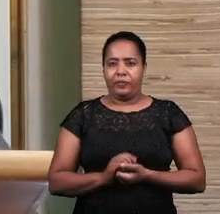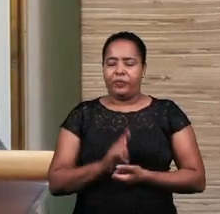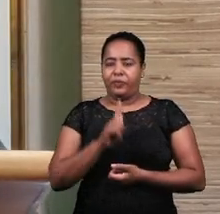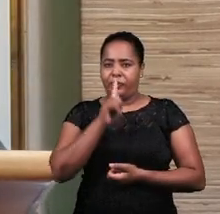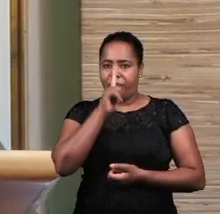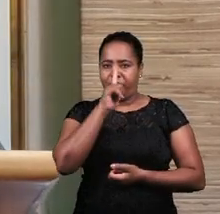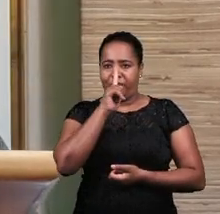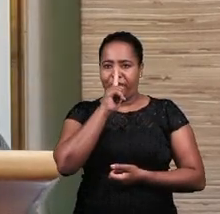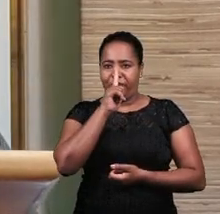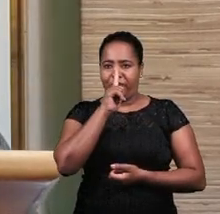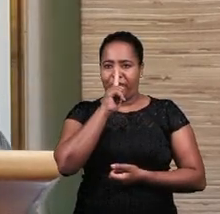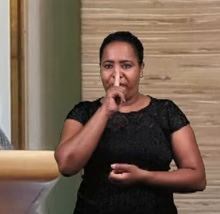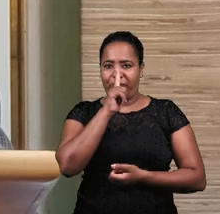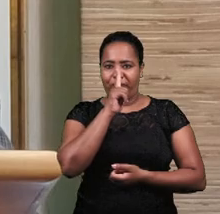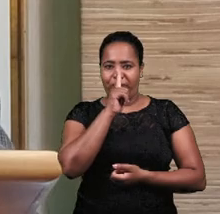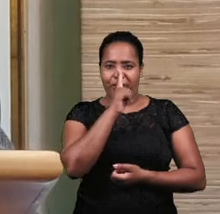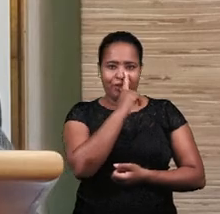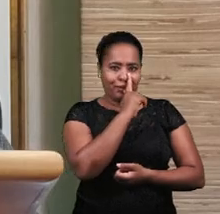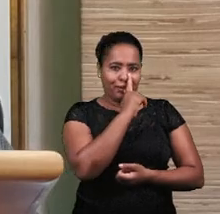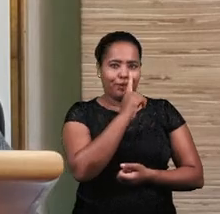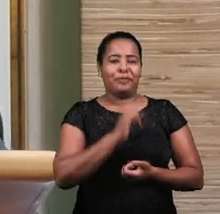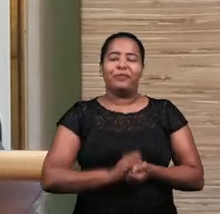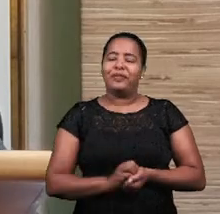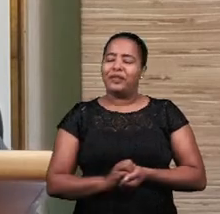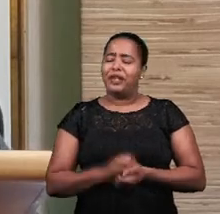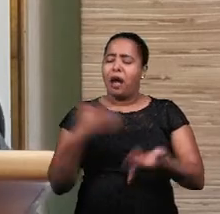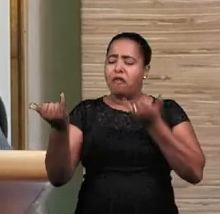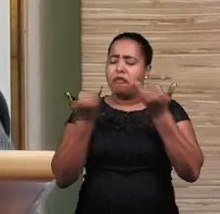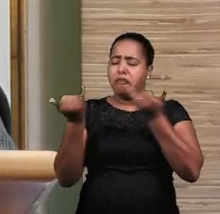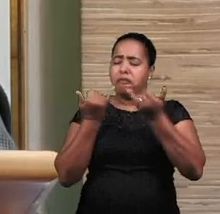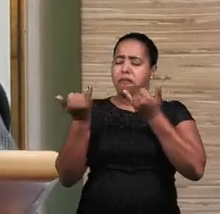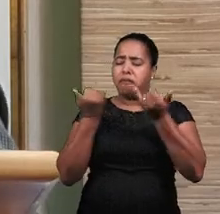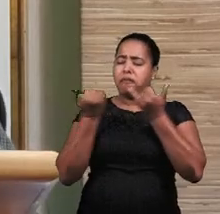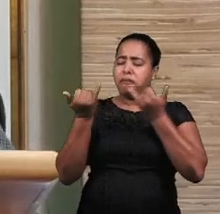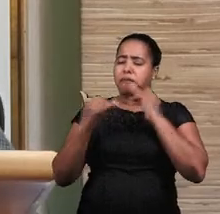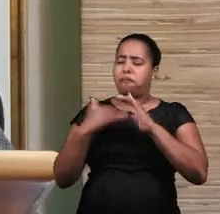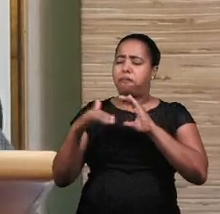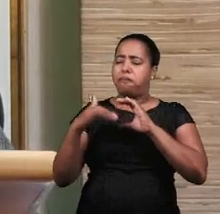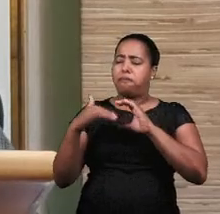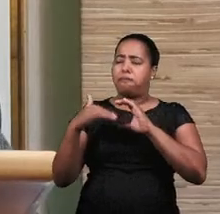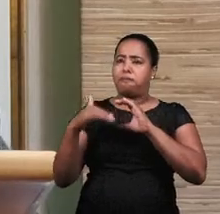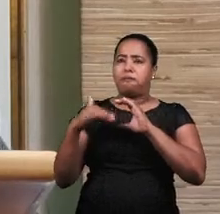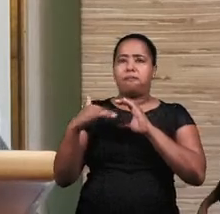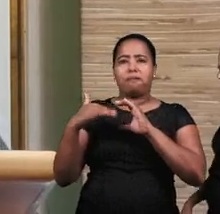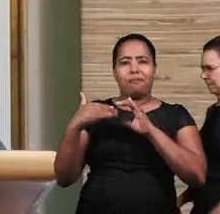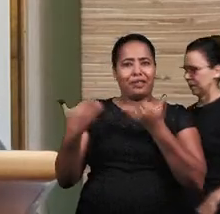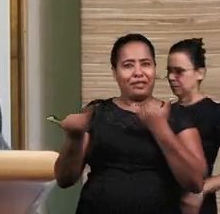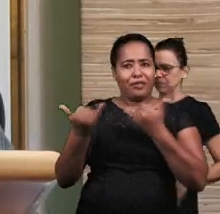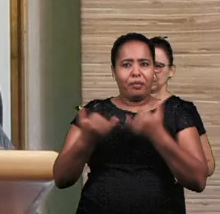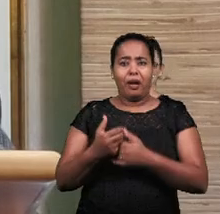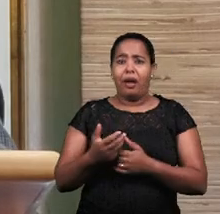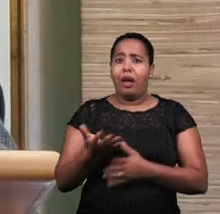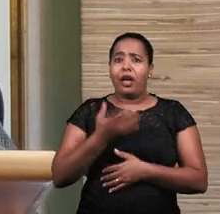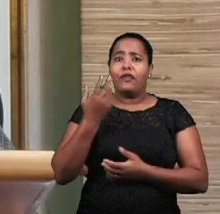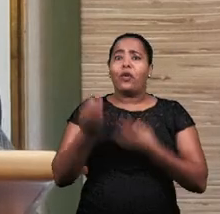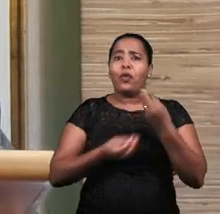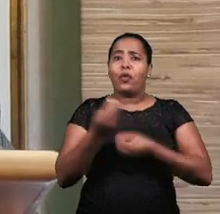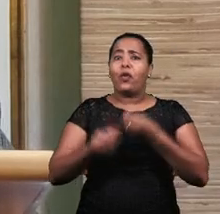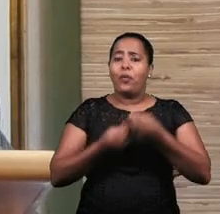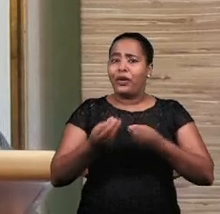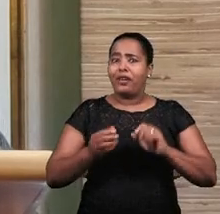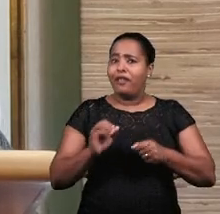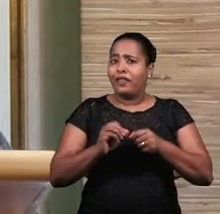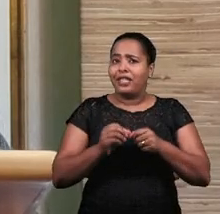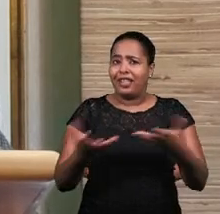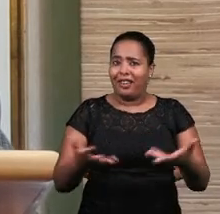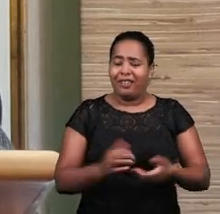Gilson, qui a reçu tellement d'informations, 1000 et quelques informations. Je ne sais pas comment il va réussir à